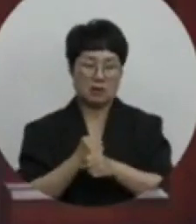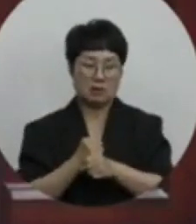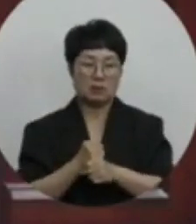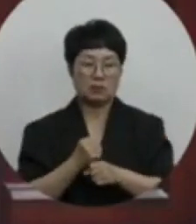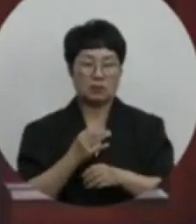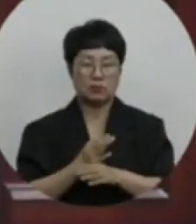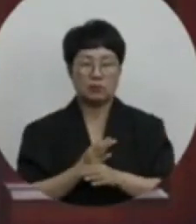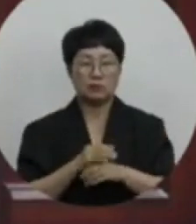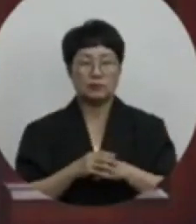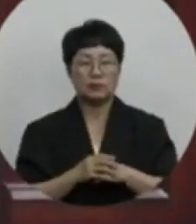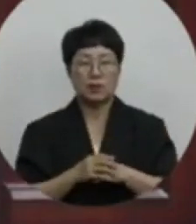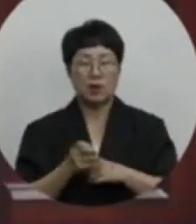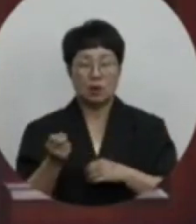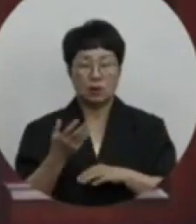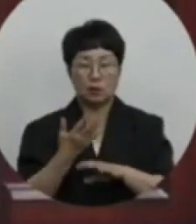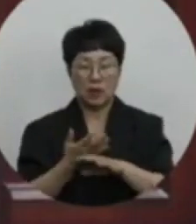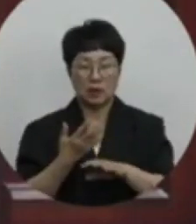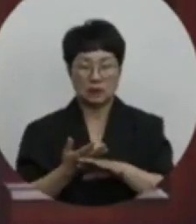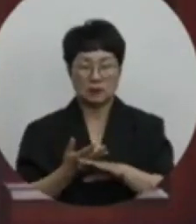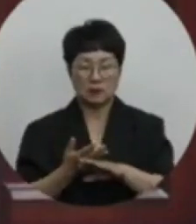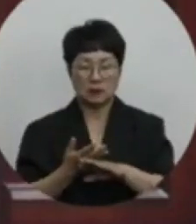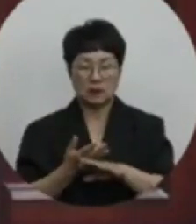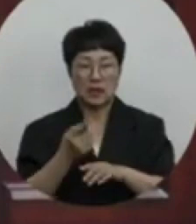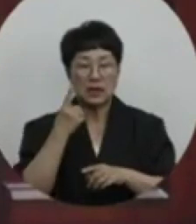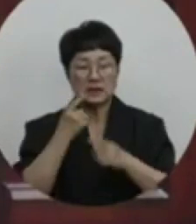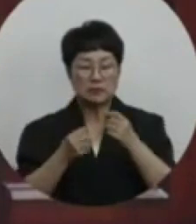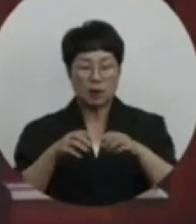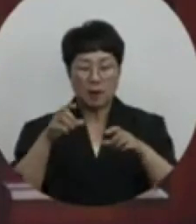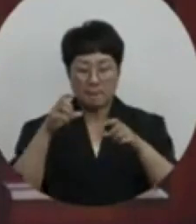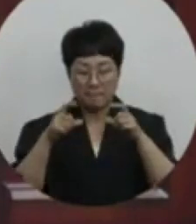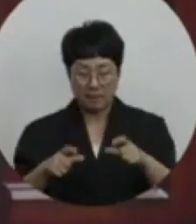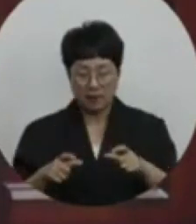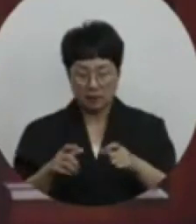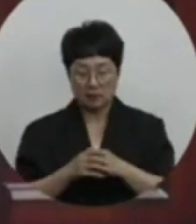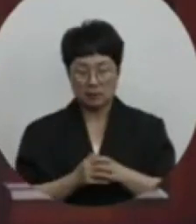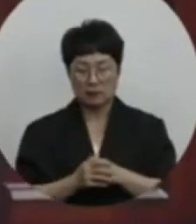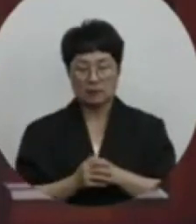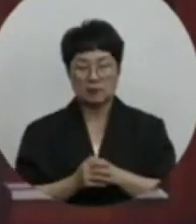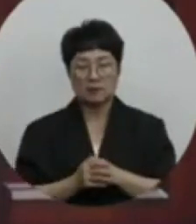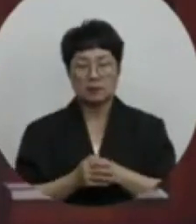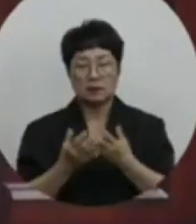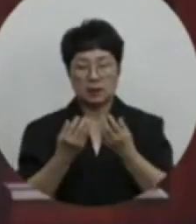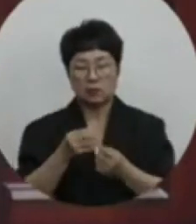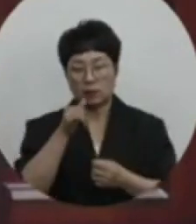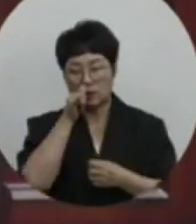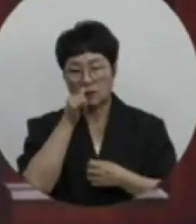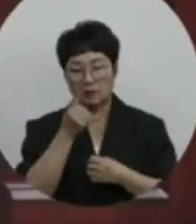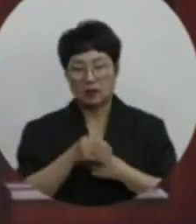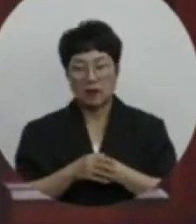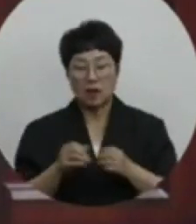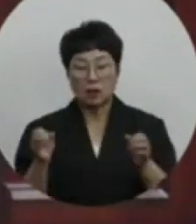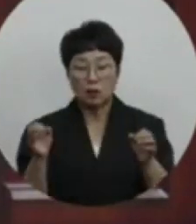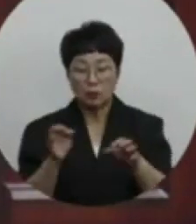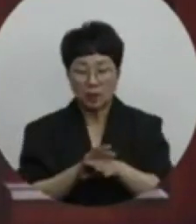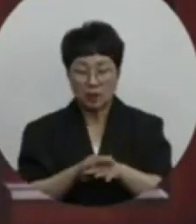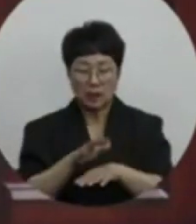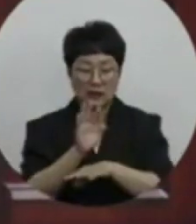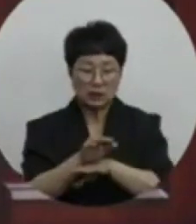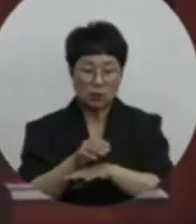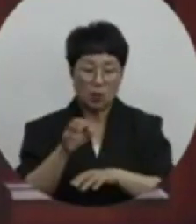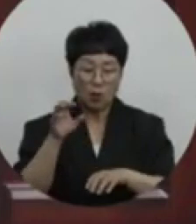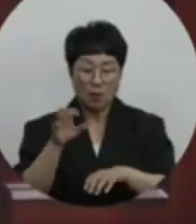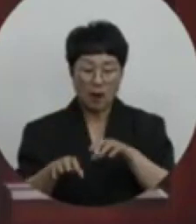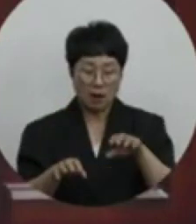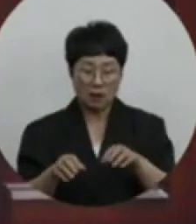있습니다. 또 다른 산골 시골 마을 가미야마라는 마을의 예도 있습니다. 소멸해가는 시골 마을이